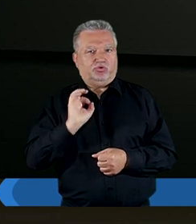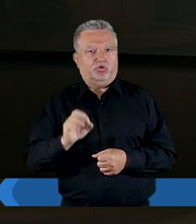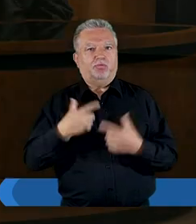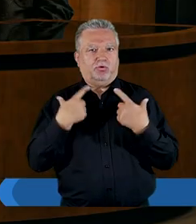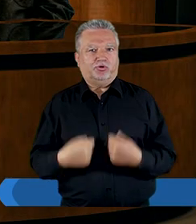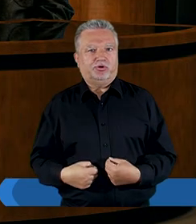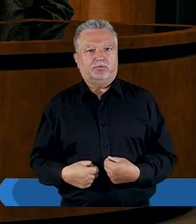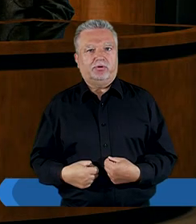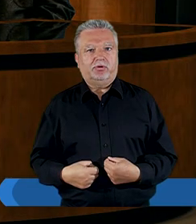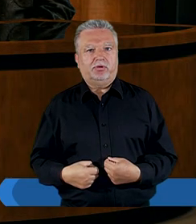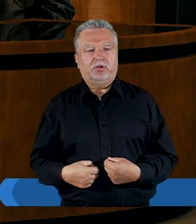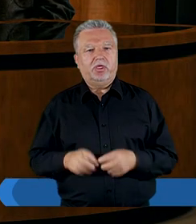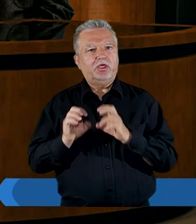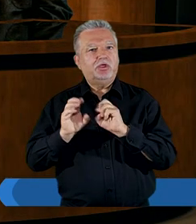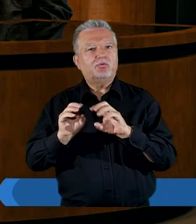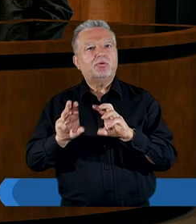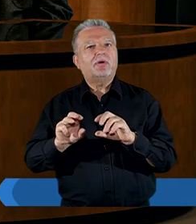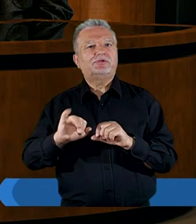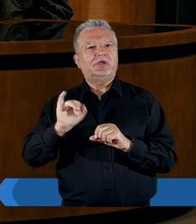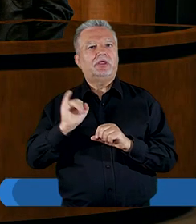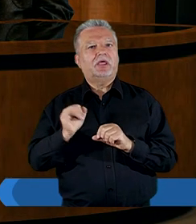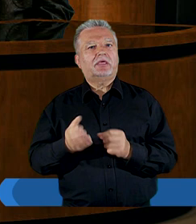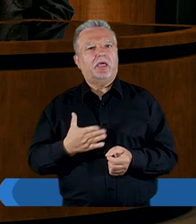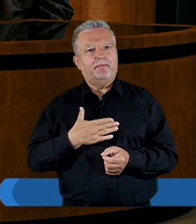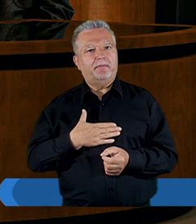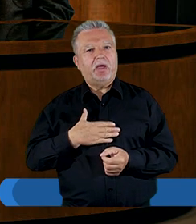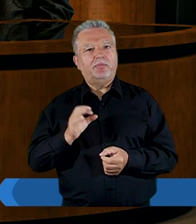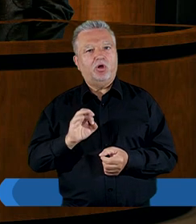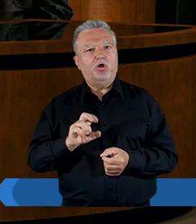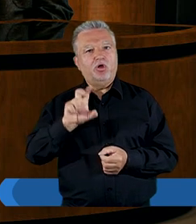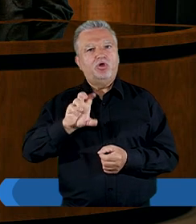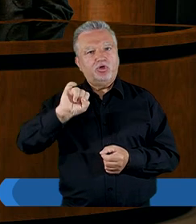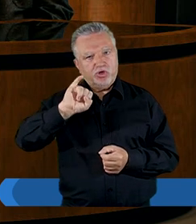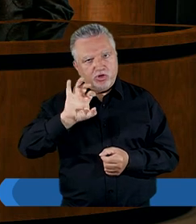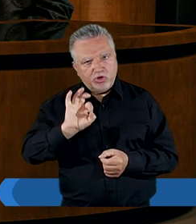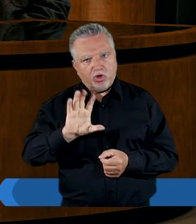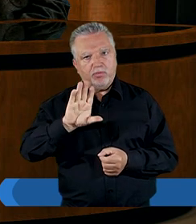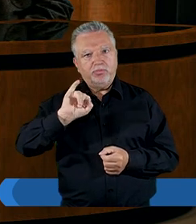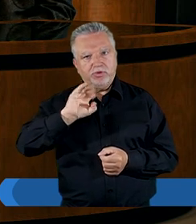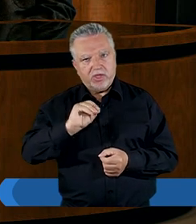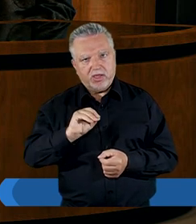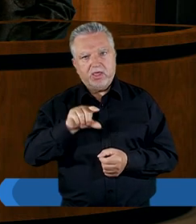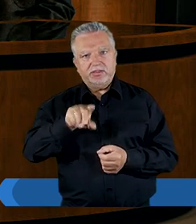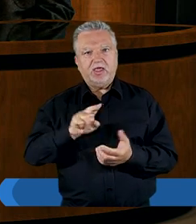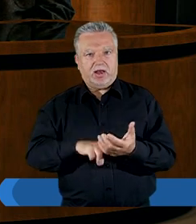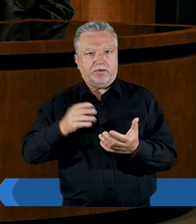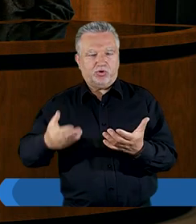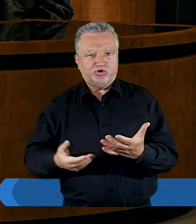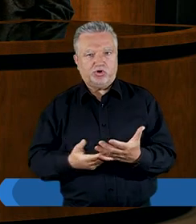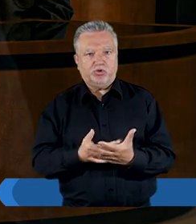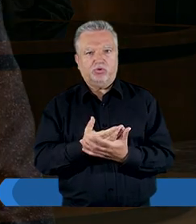postacią? Informacje, jakie mamy o Hiobie, przynajmniej te na początku